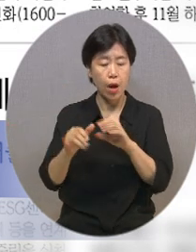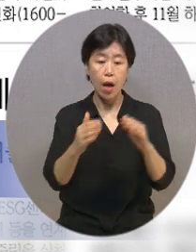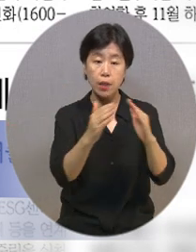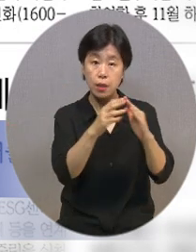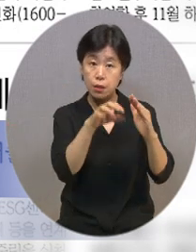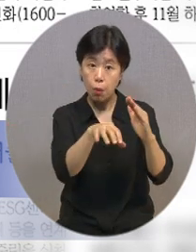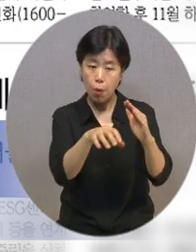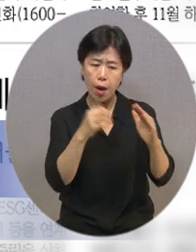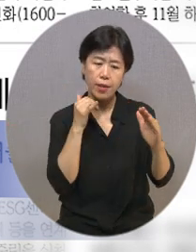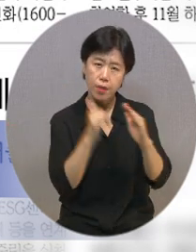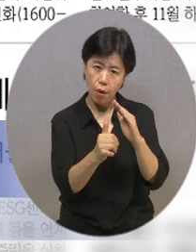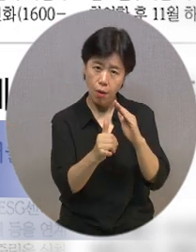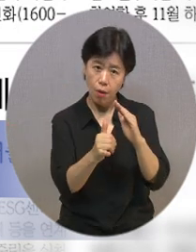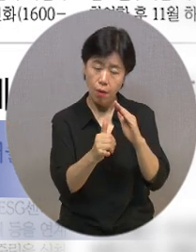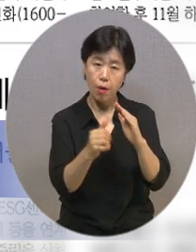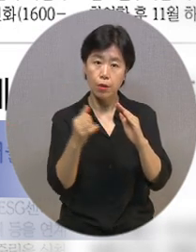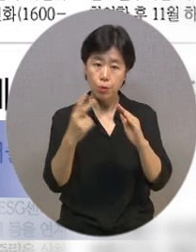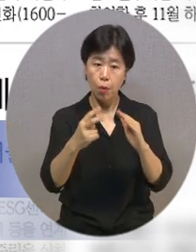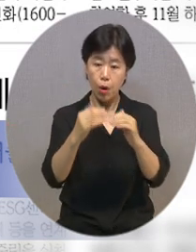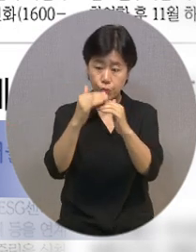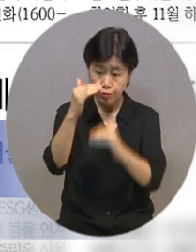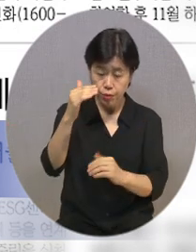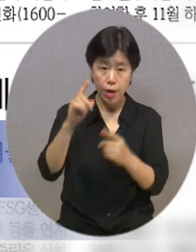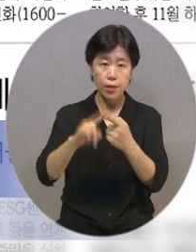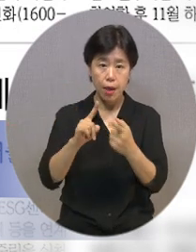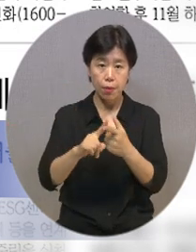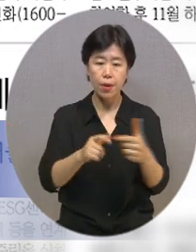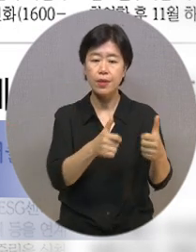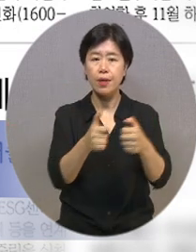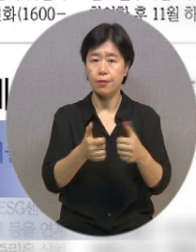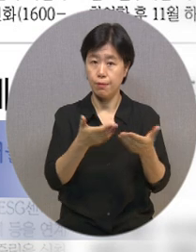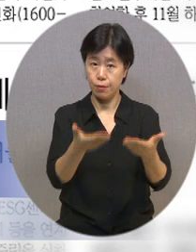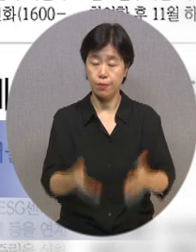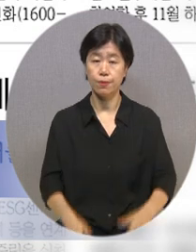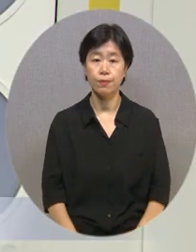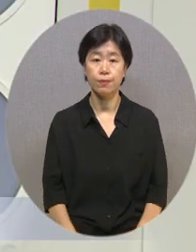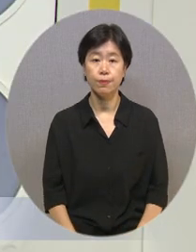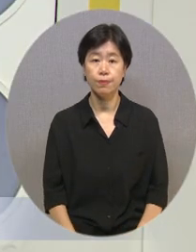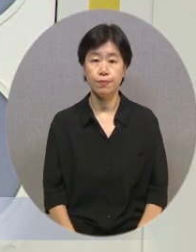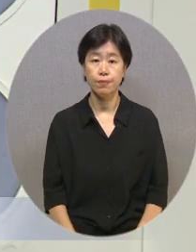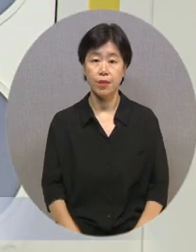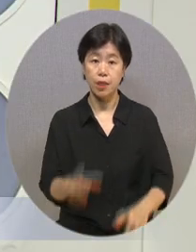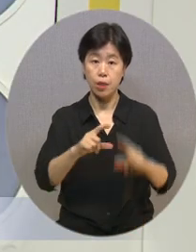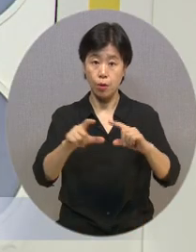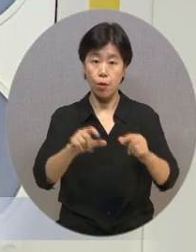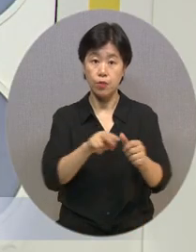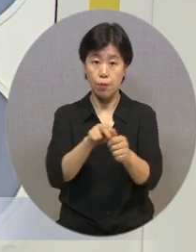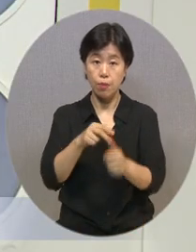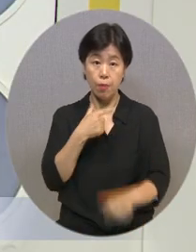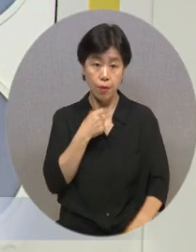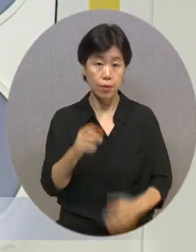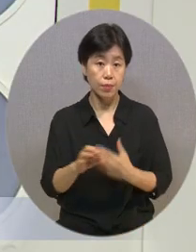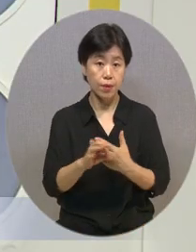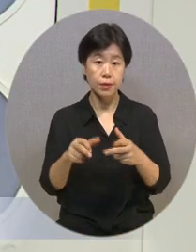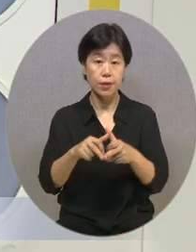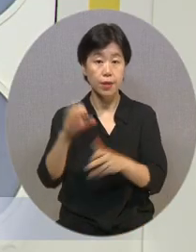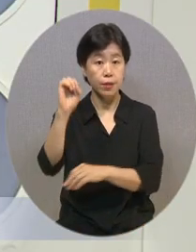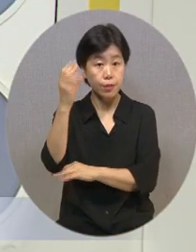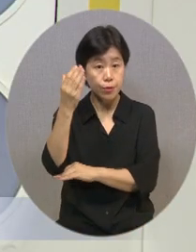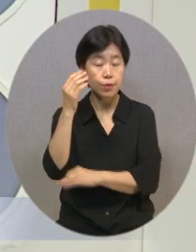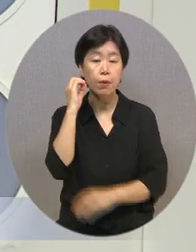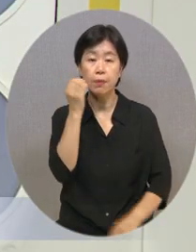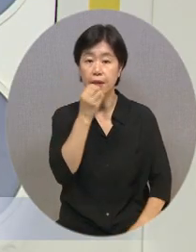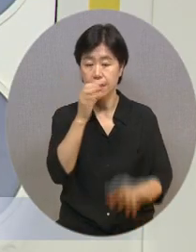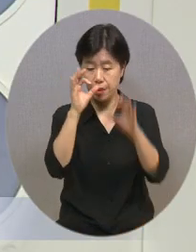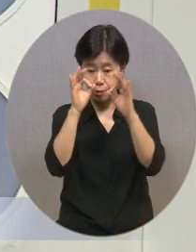직접 전화를 하고 시나리오에 기반한 상담을 진행하게 됩니다 더 자세한 뉴스는 장애인 신문과 웰페어